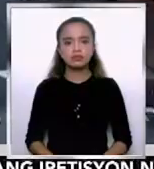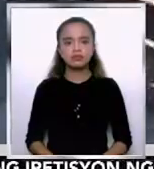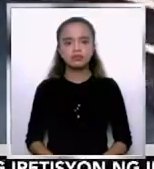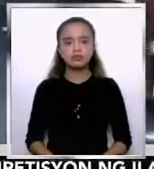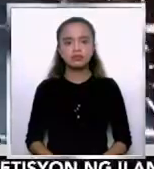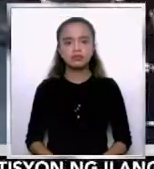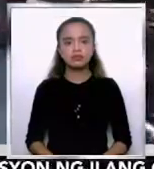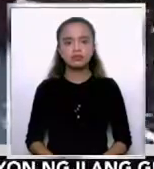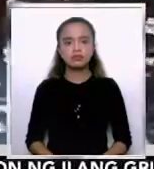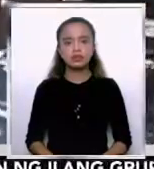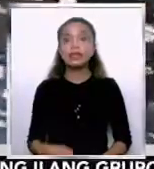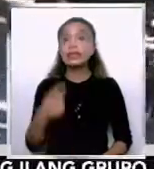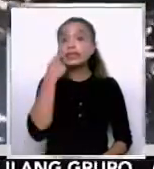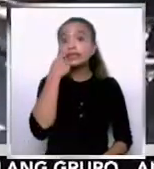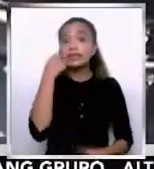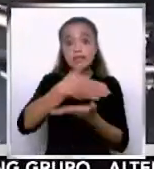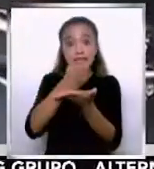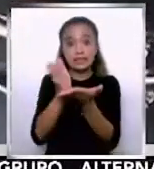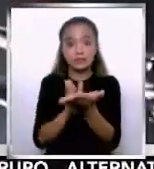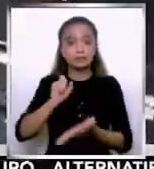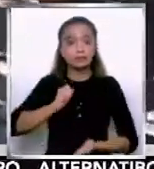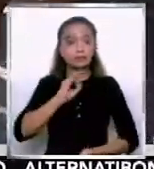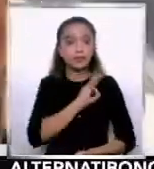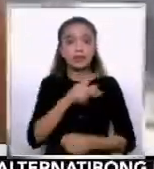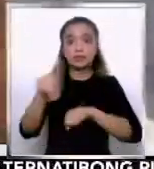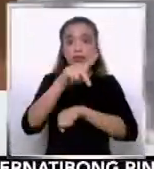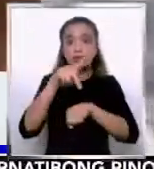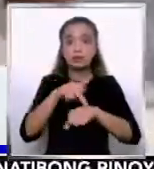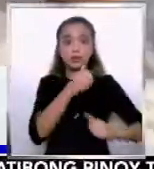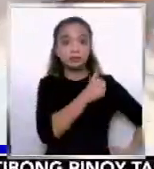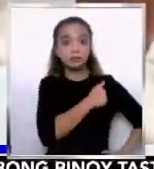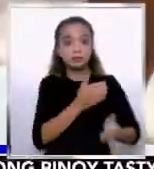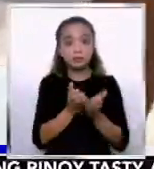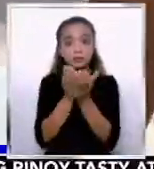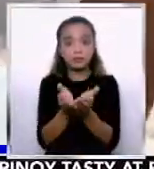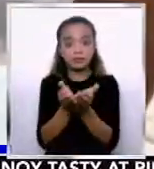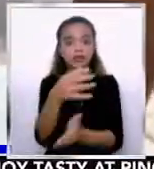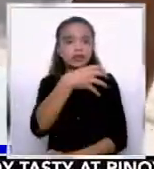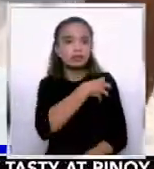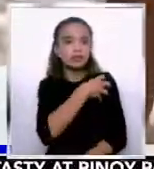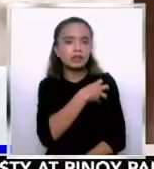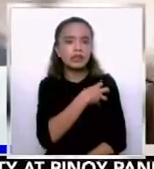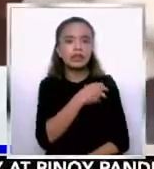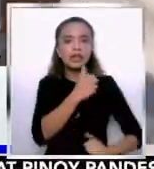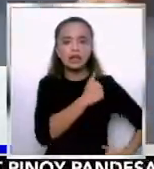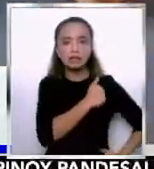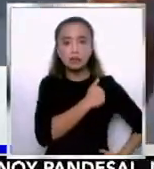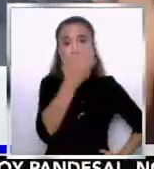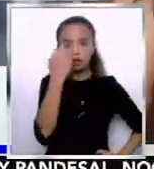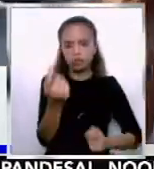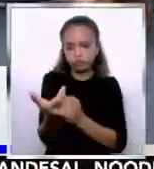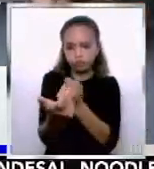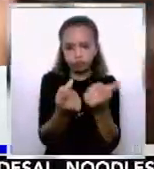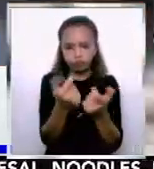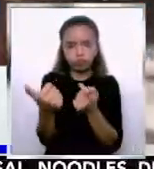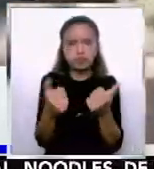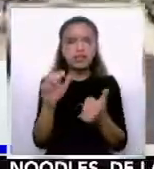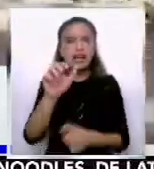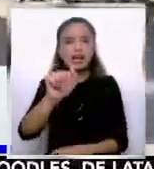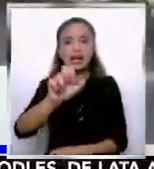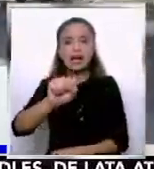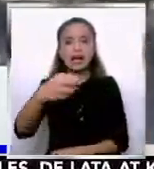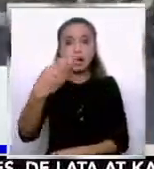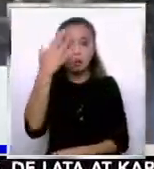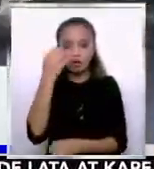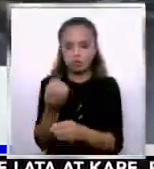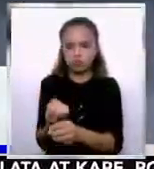Nagtulong-tulong kanina ang ilang tauhan ng Philippine Coast Guard, PNP at Philippine Army para alisin ang mga naiwang abo mula sa pagsabog ng Bulkang Bulusan